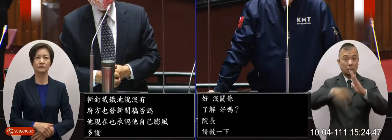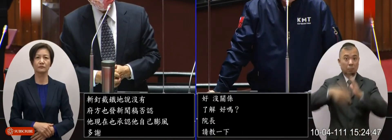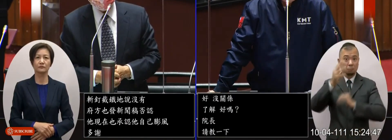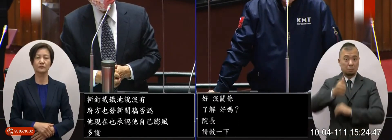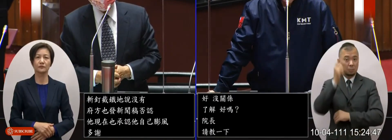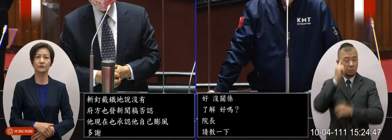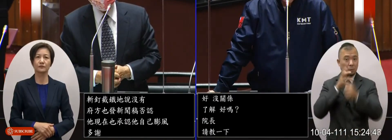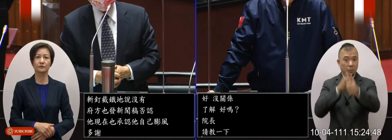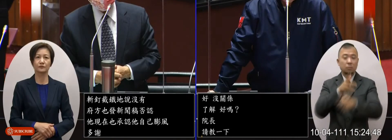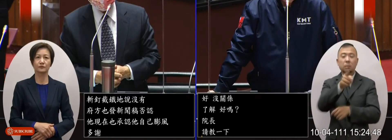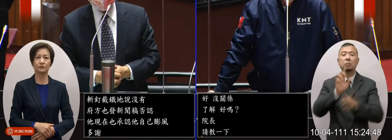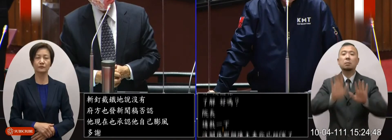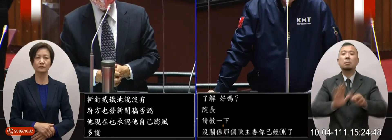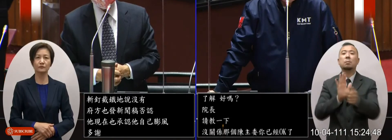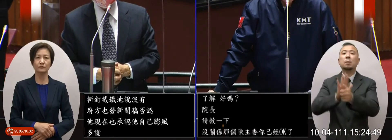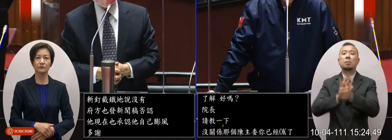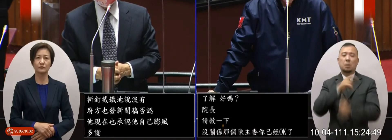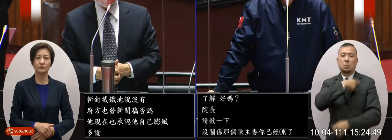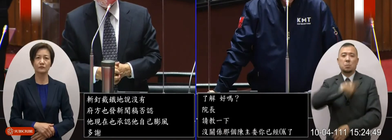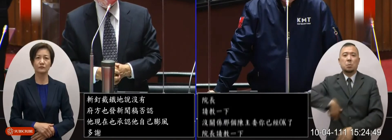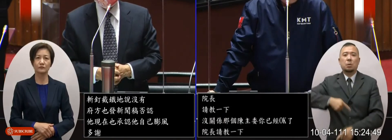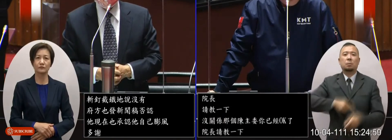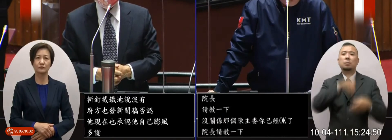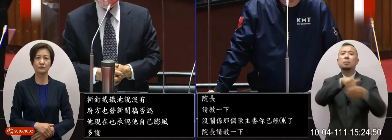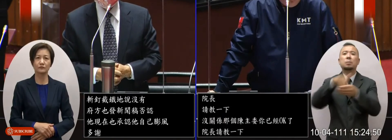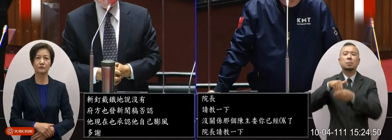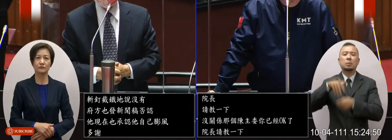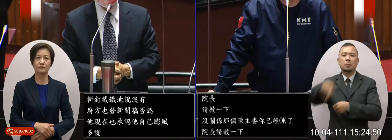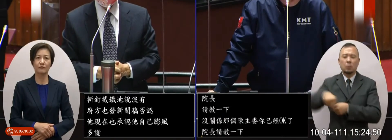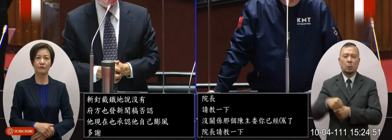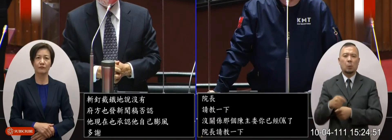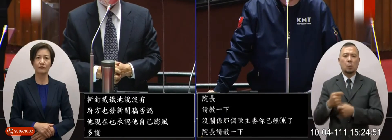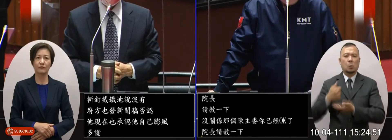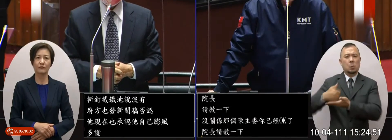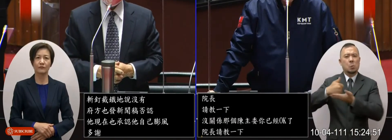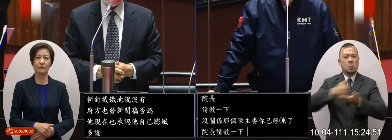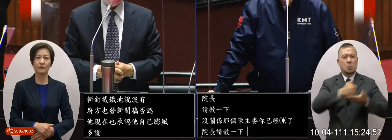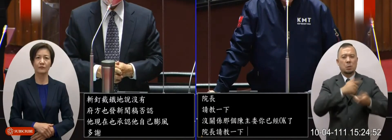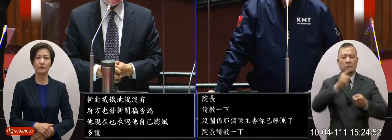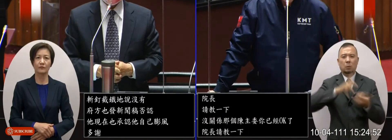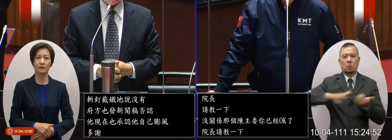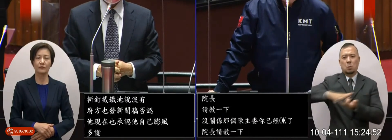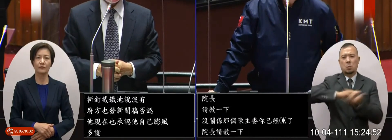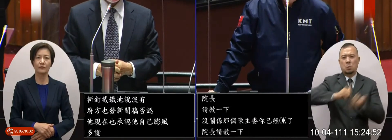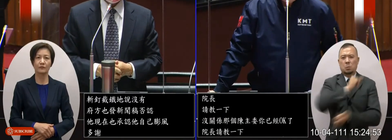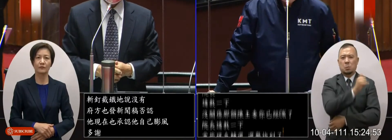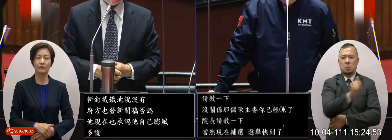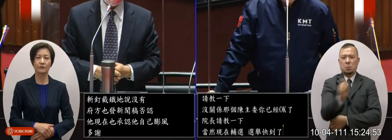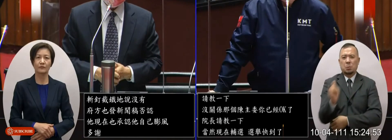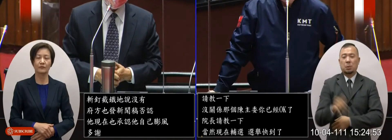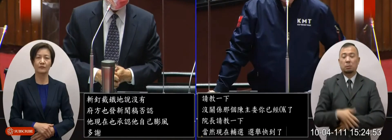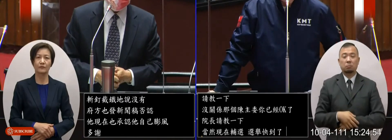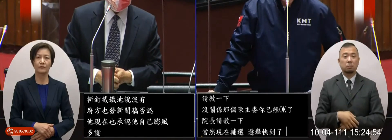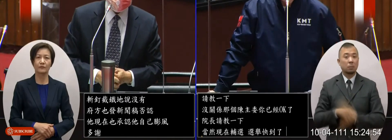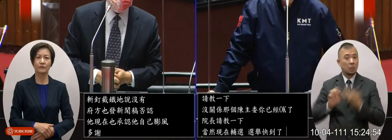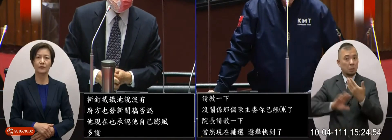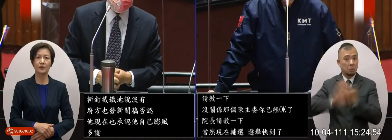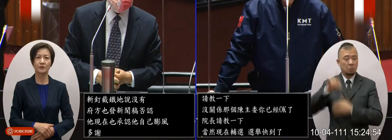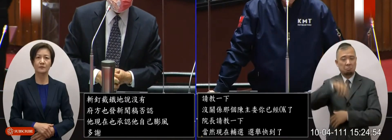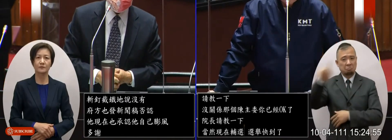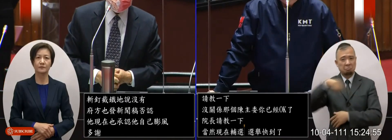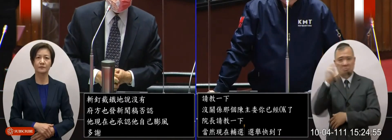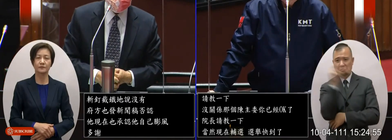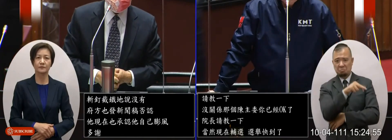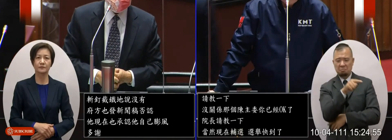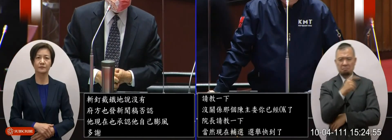辅选，因为选举快到了嘛，你的辅选很热烈啊，全台在辅选，请问外界也认为这个是